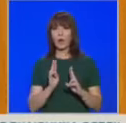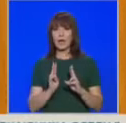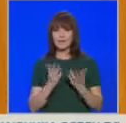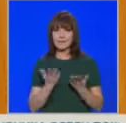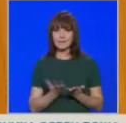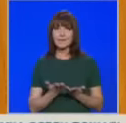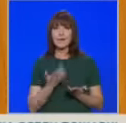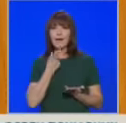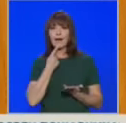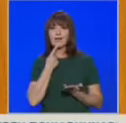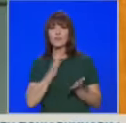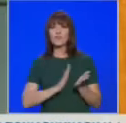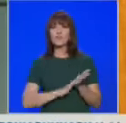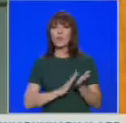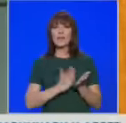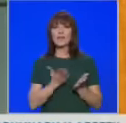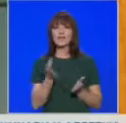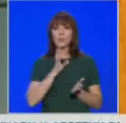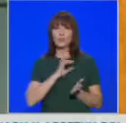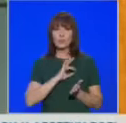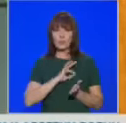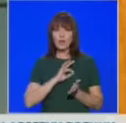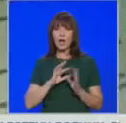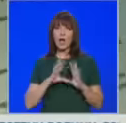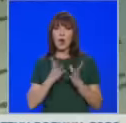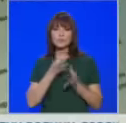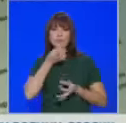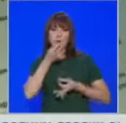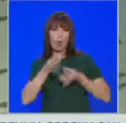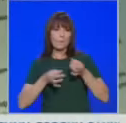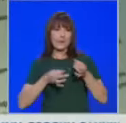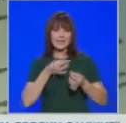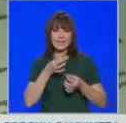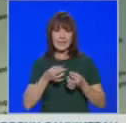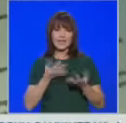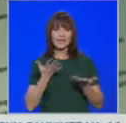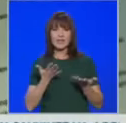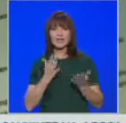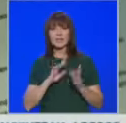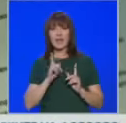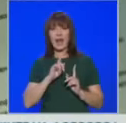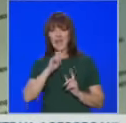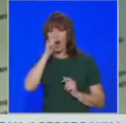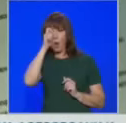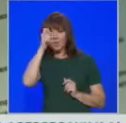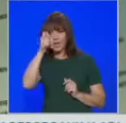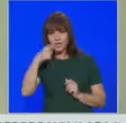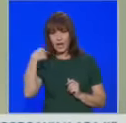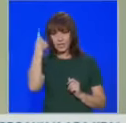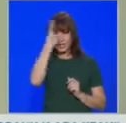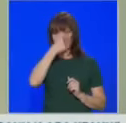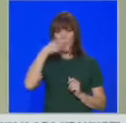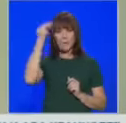е в документите, които те получават, общи обяснения от фона уронване престижа на Българския футболен